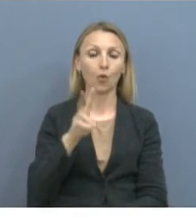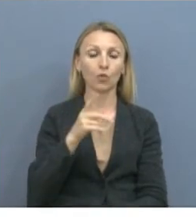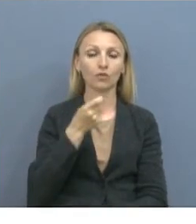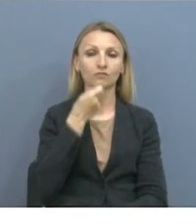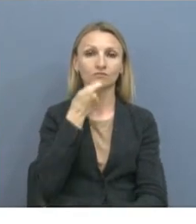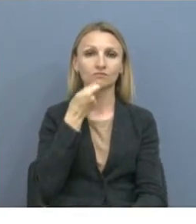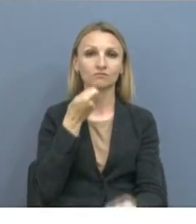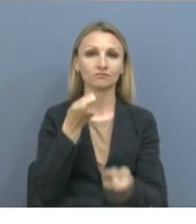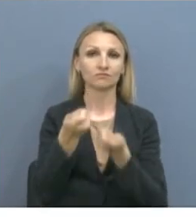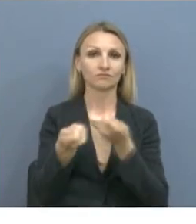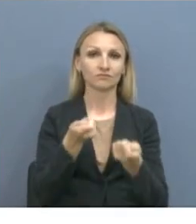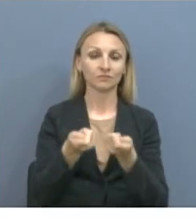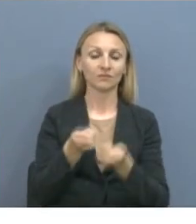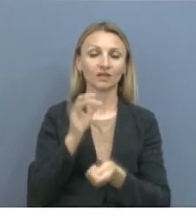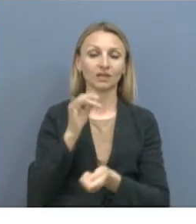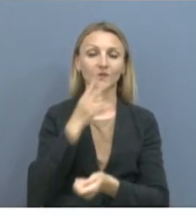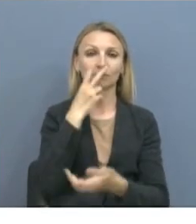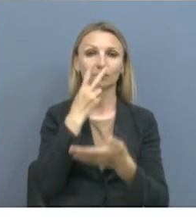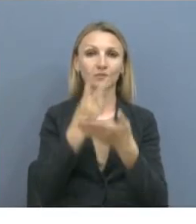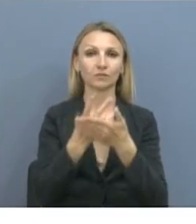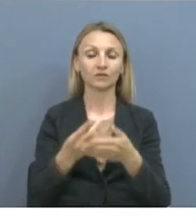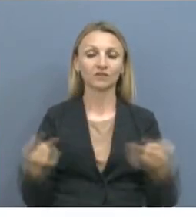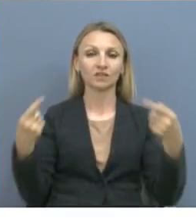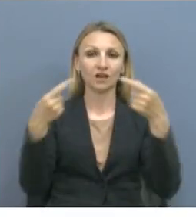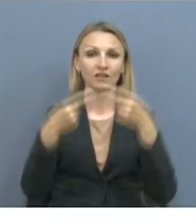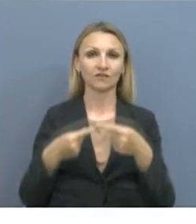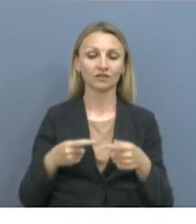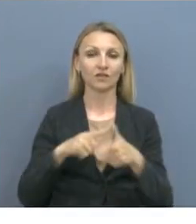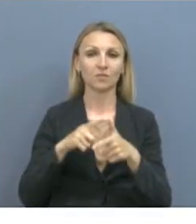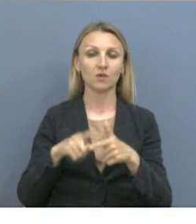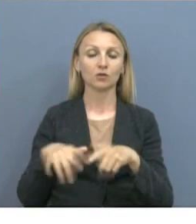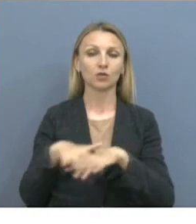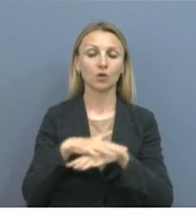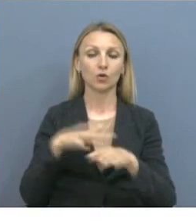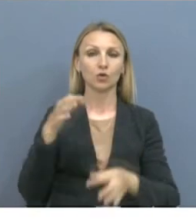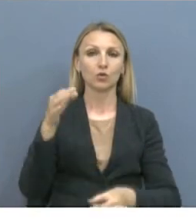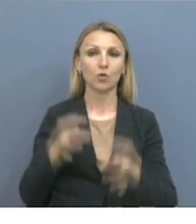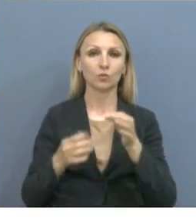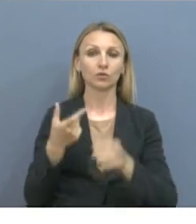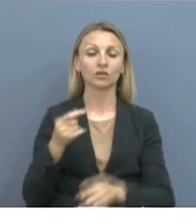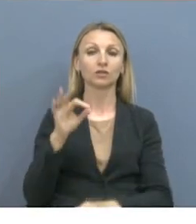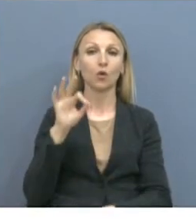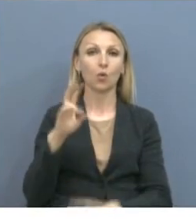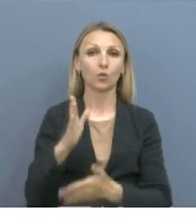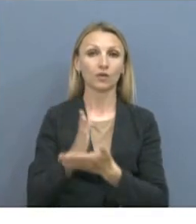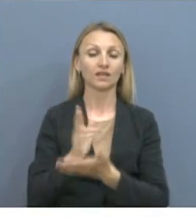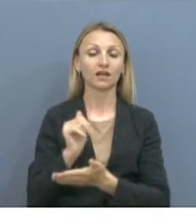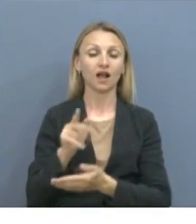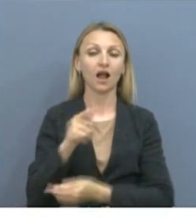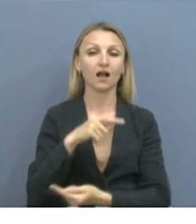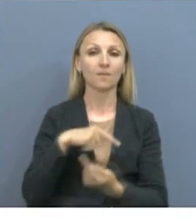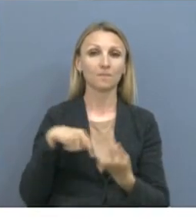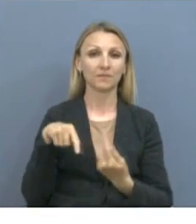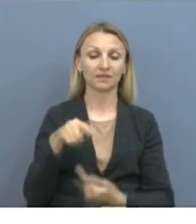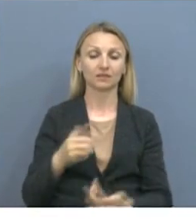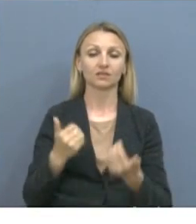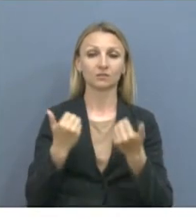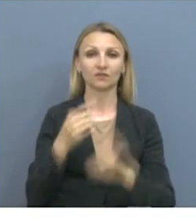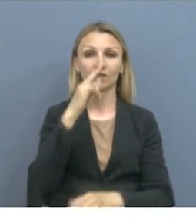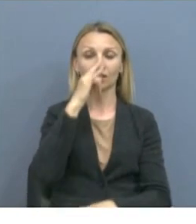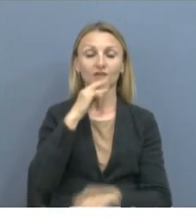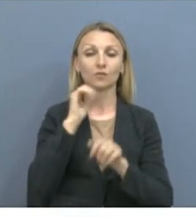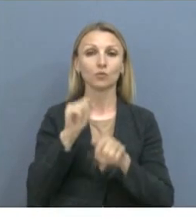регулируется и приводится в соответствии с международными нормами, где он существует как бизнес. Теперь в Казахстане